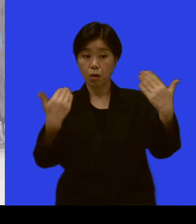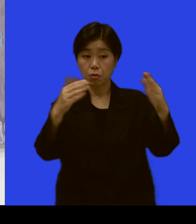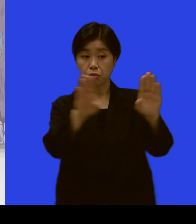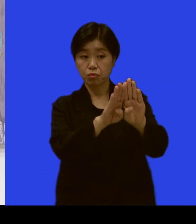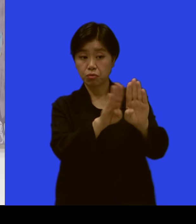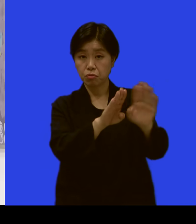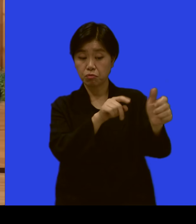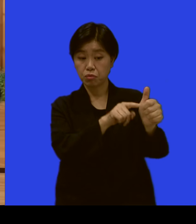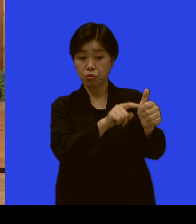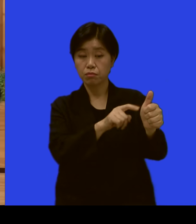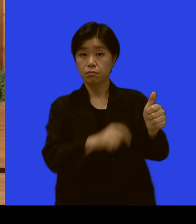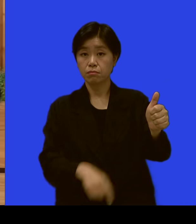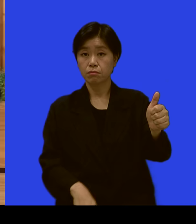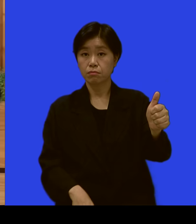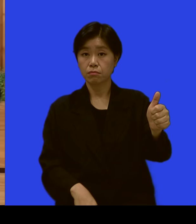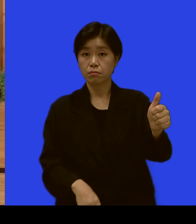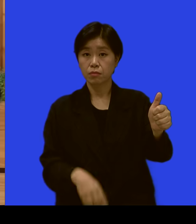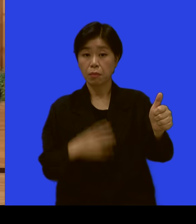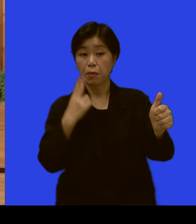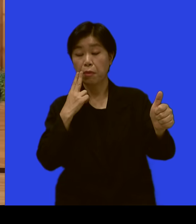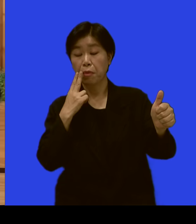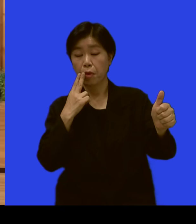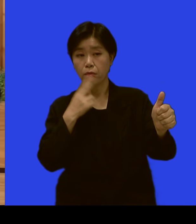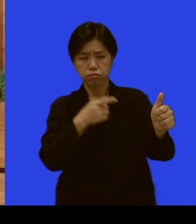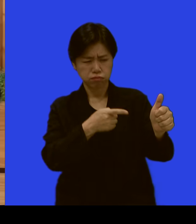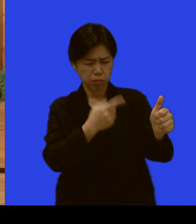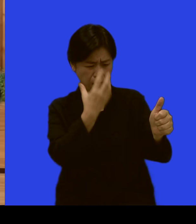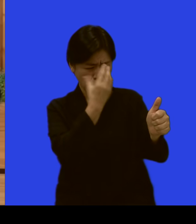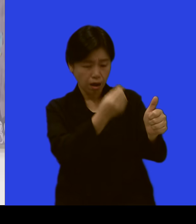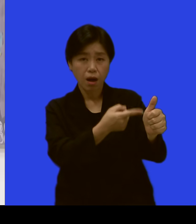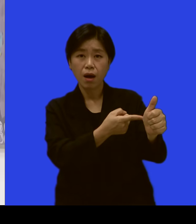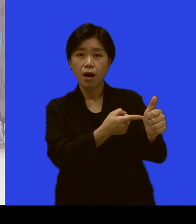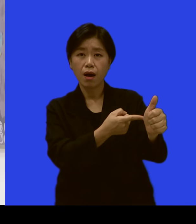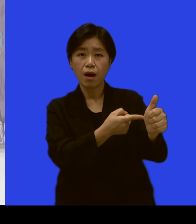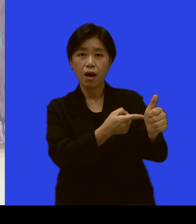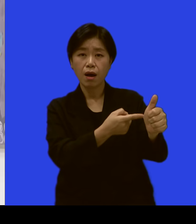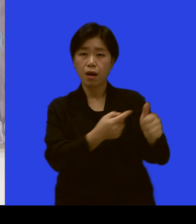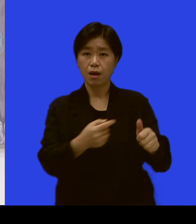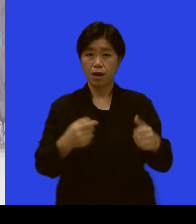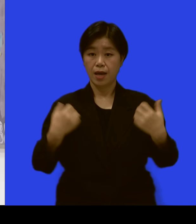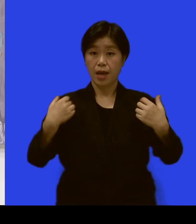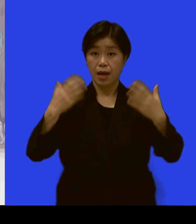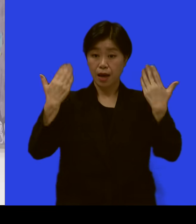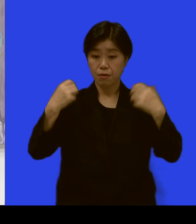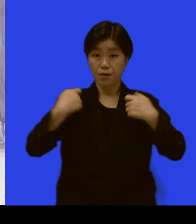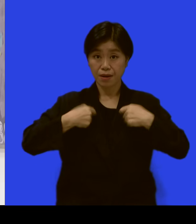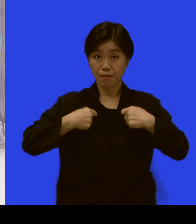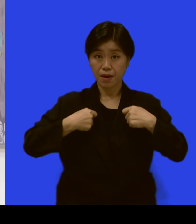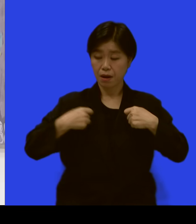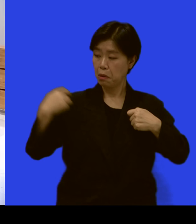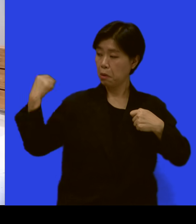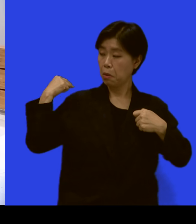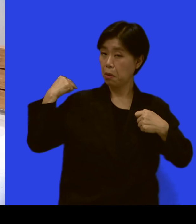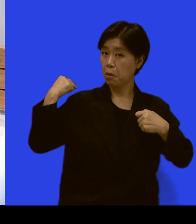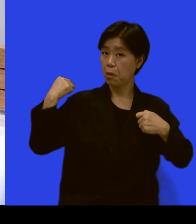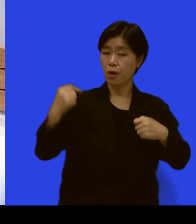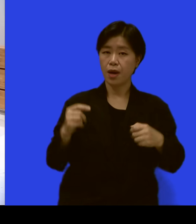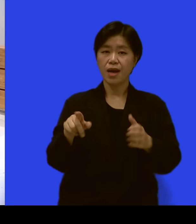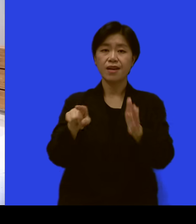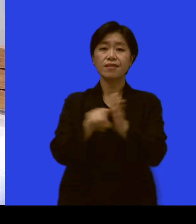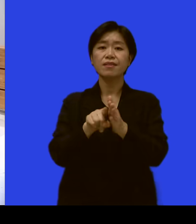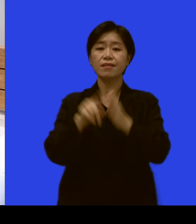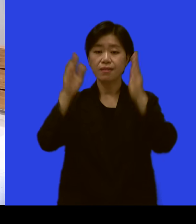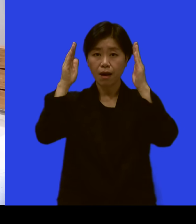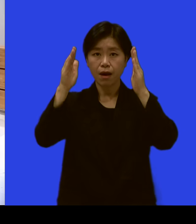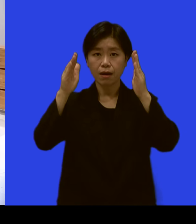앞에서 담배를 피고 있는 거예요. 잠바 입고. 네, 잠바 입고 네. 뒤에 시올로지 써 이렇게 있는데, 네, 네, 학교 이름 써 신학과라고 써 있는 그 잠바를 입고